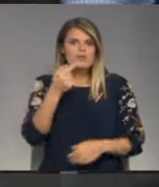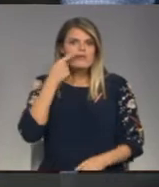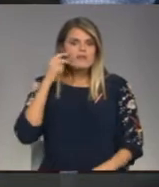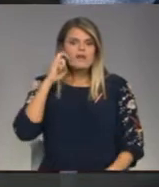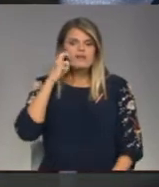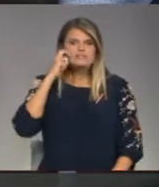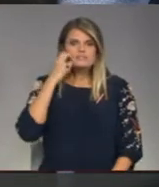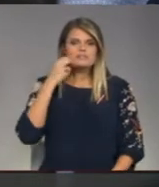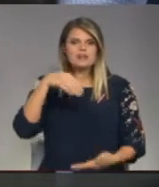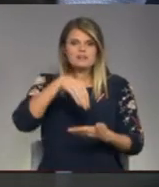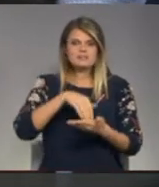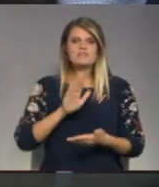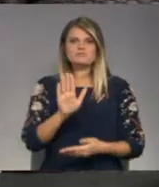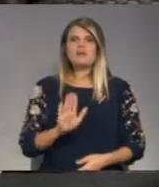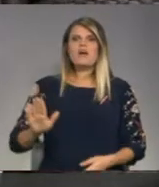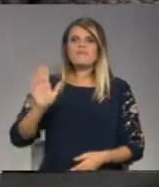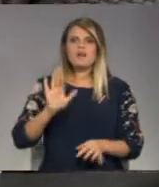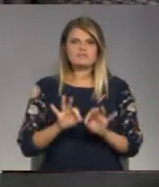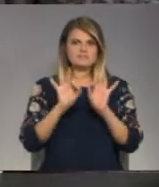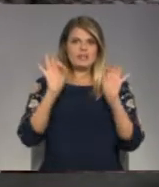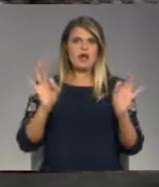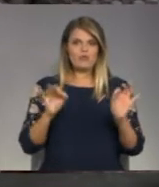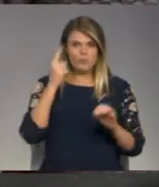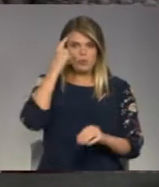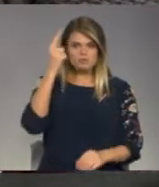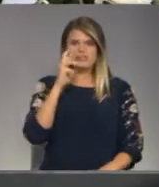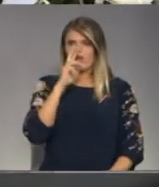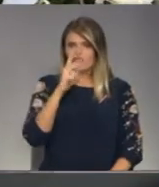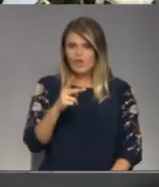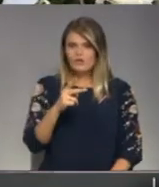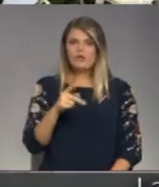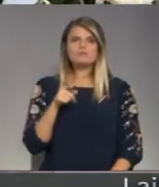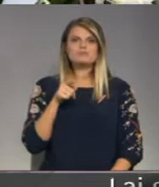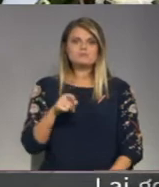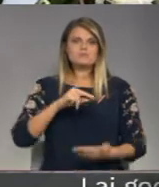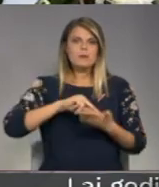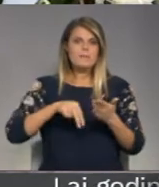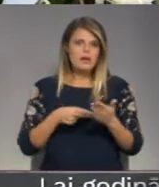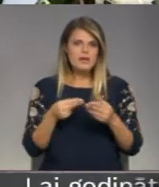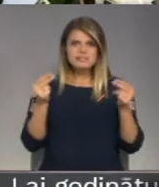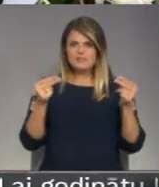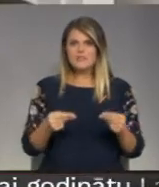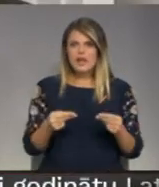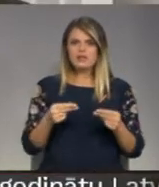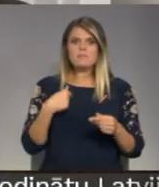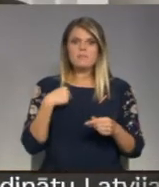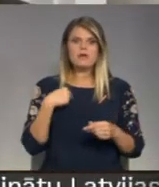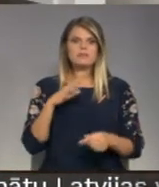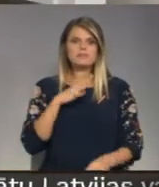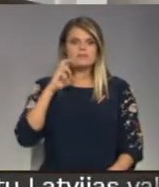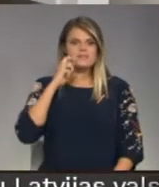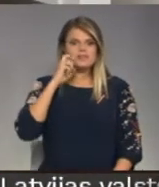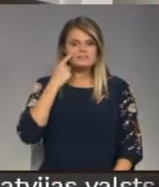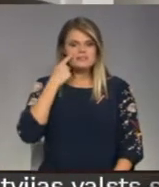vai vecvecāki stāvējuši pie valsts šūpuļa, uzzinājuši nejauši. Kas parakstītu deklarāciju, un tas bija mana